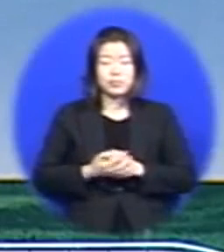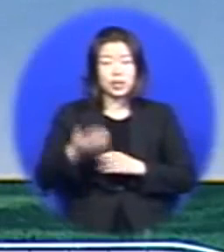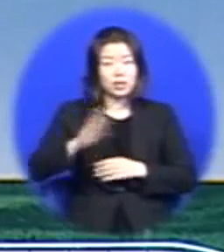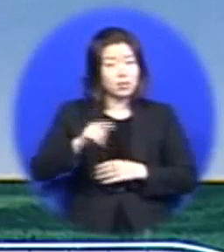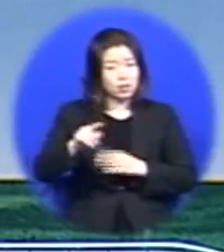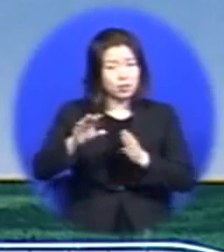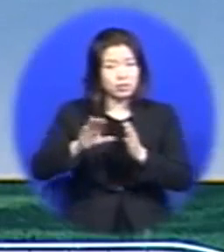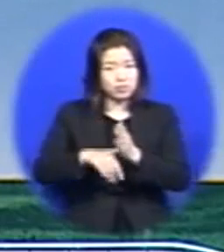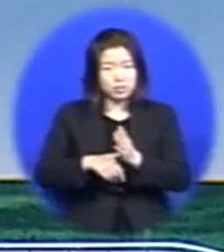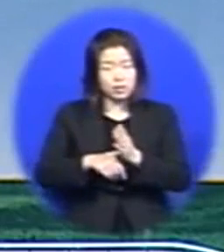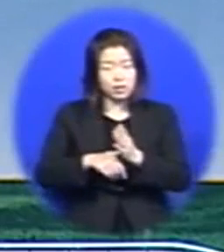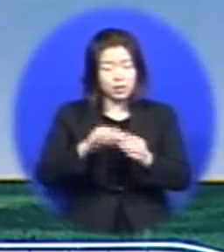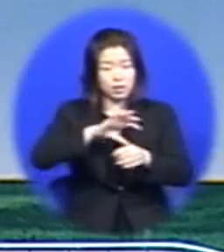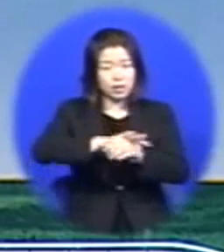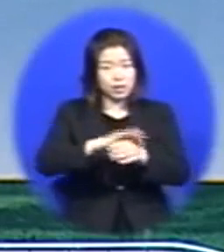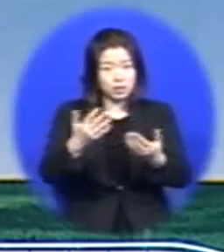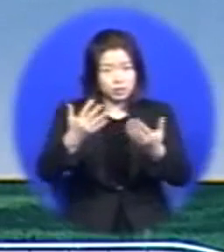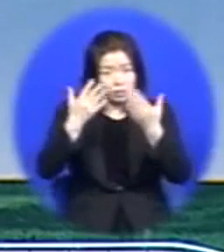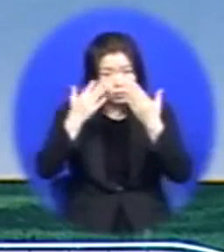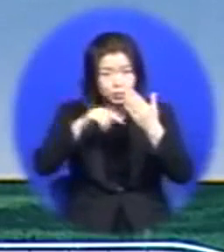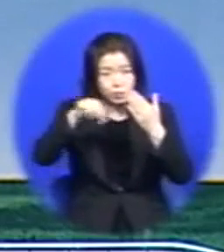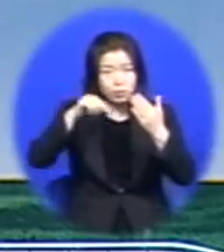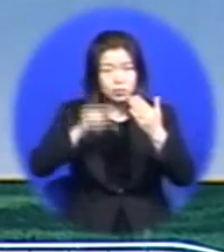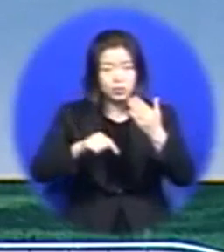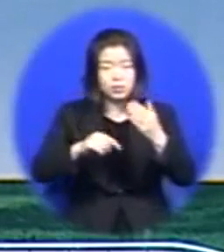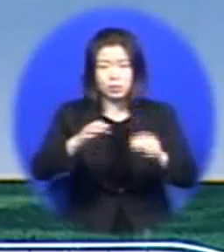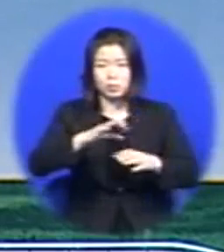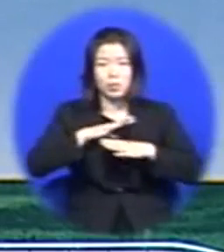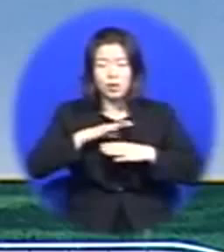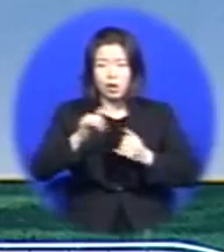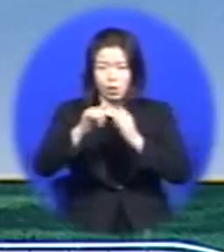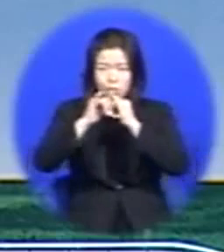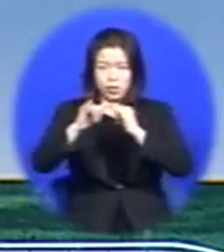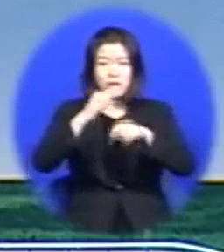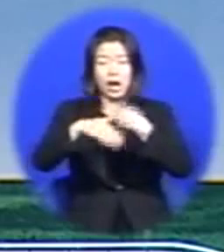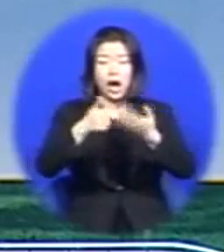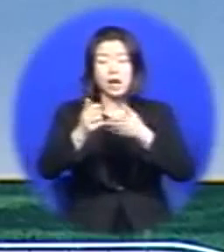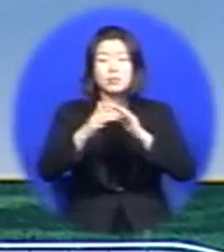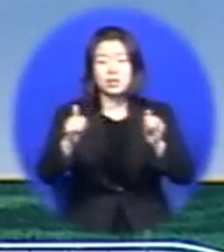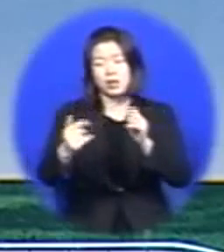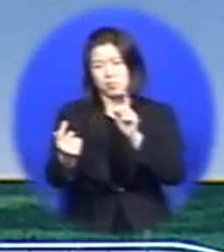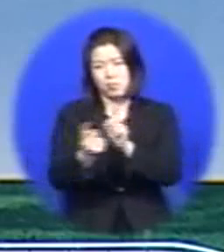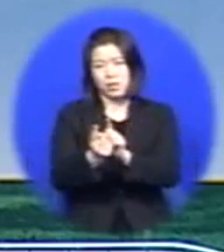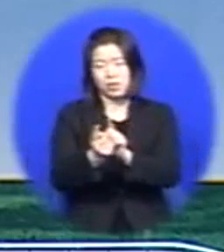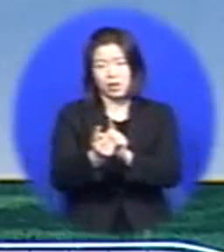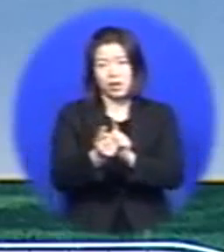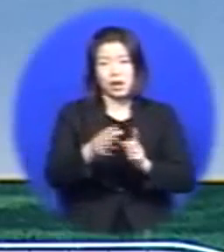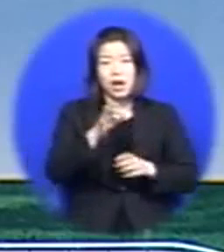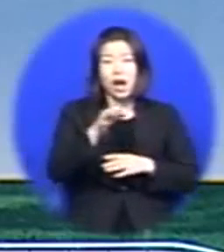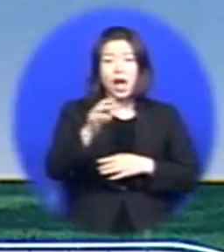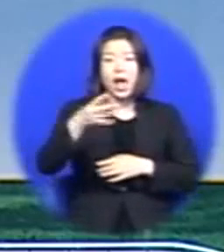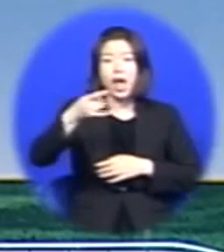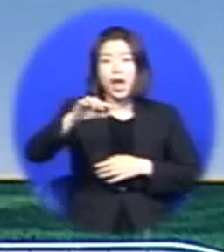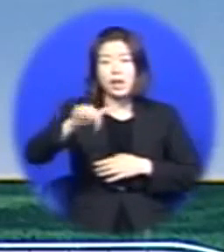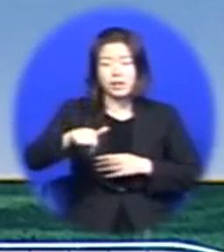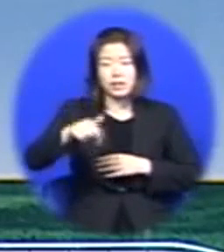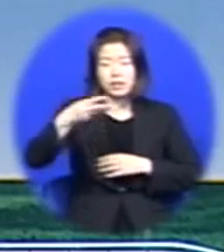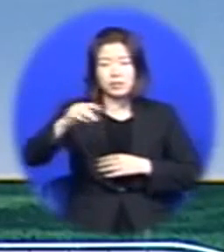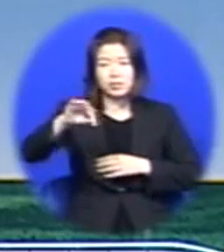근데 그때 그 수용소에서 놀라운 아주 위대한 하나님의 사람을 만납니다. 에릭 리들이라고